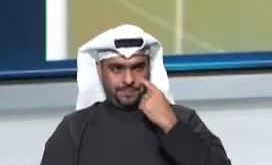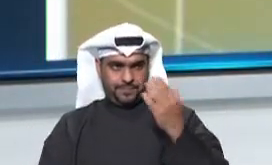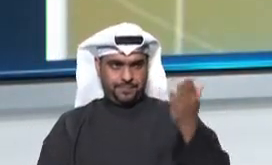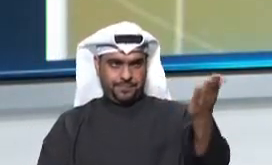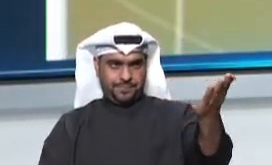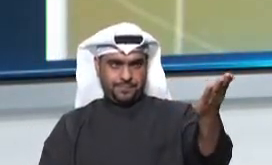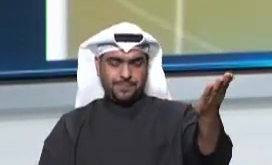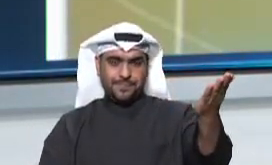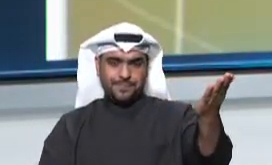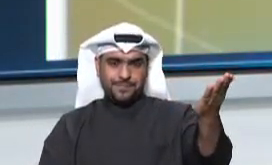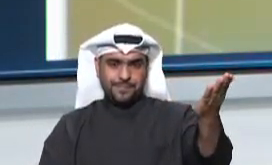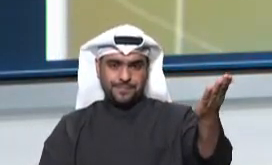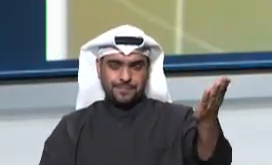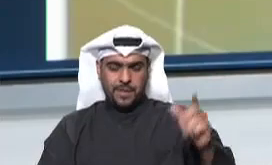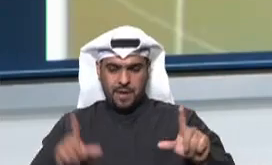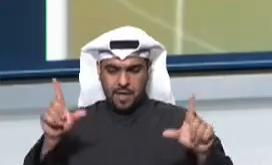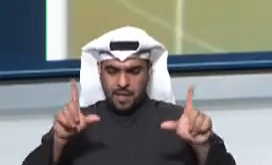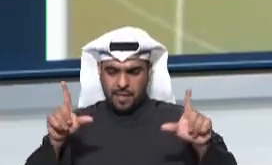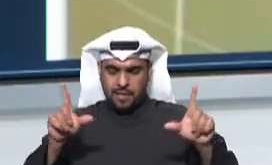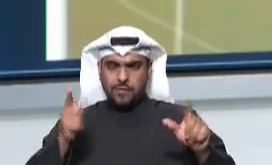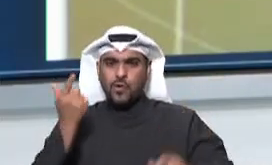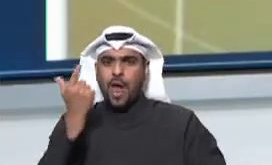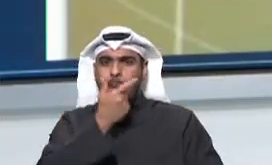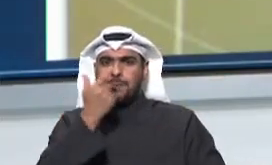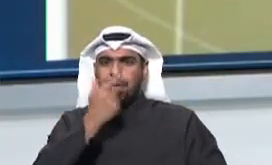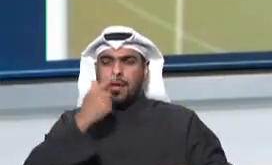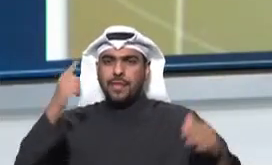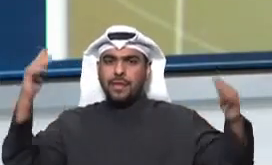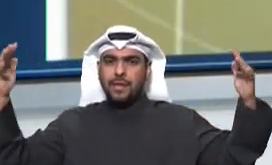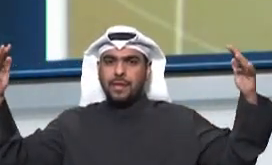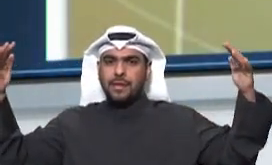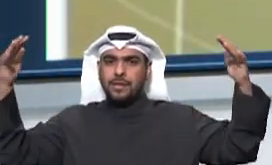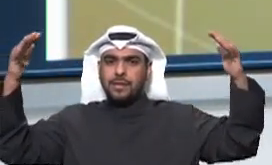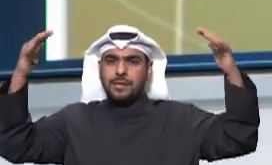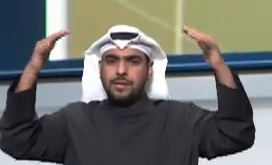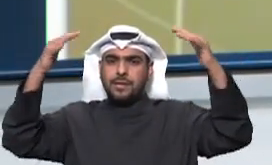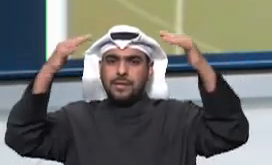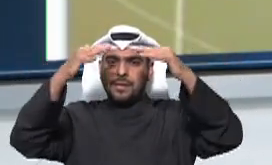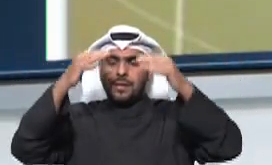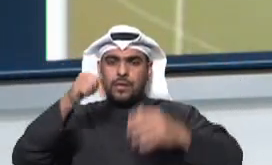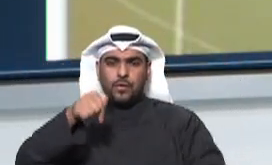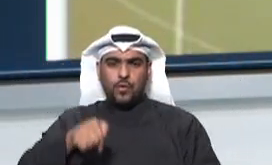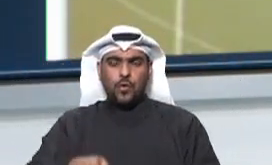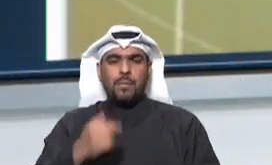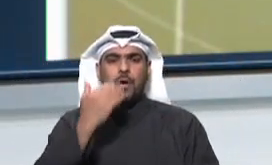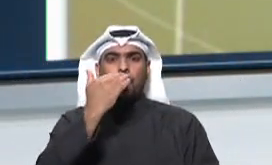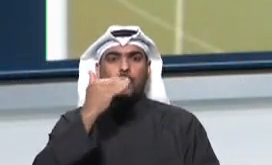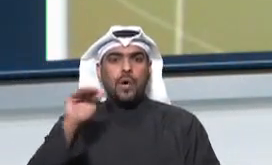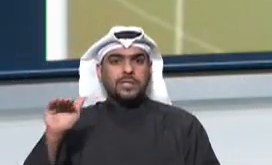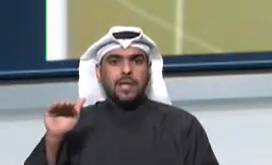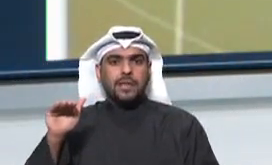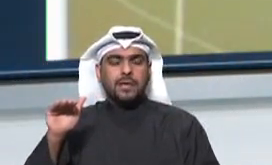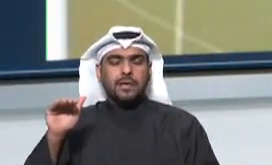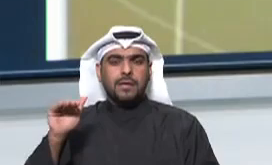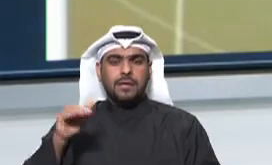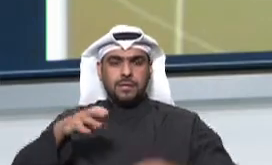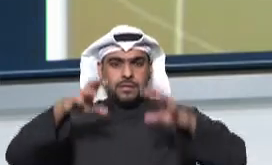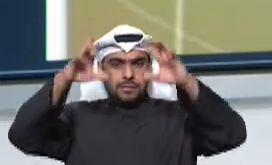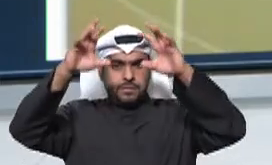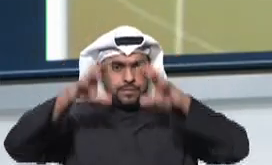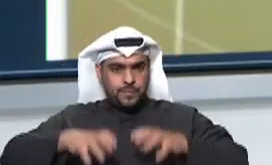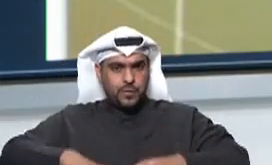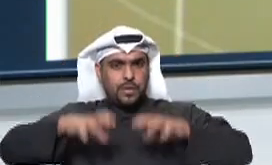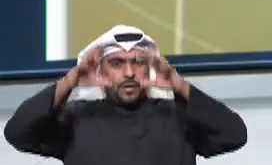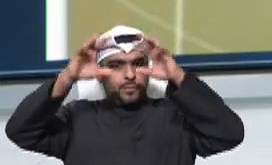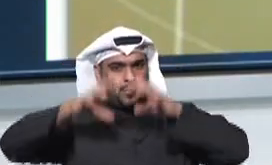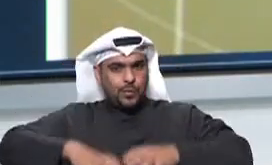لإدارة الأرصاد الجوية رصد عبور السحب اللي كانت كمياتها متفاوتة اليوم ما بين خفيفة إلى متوسطة وغزيرة بعض الشيء على بعض المناطق.